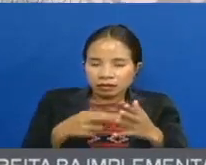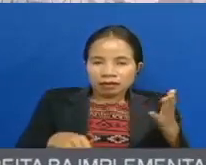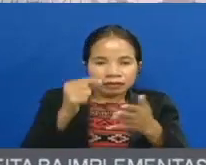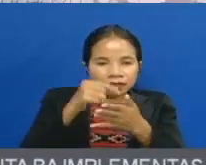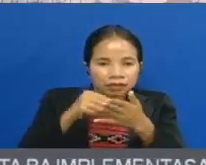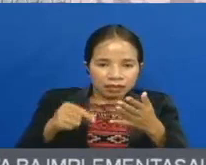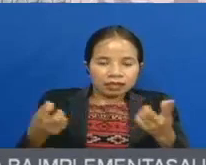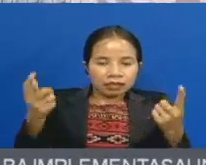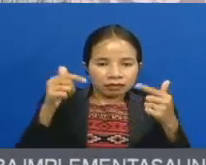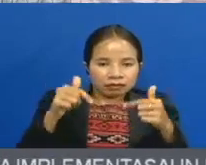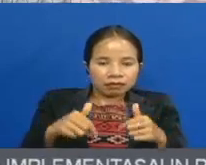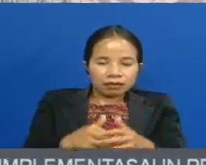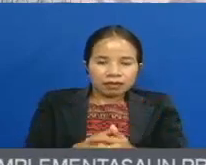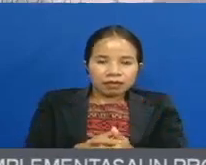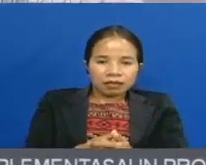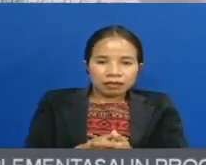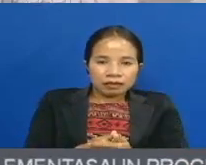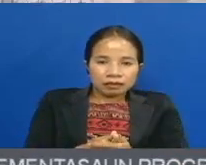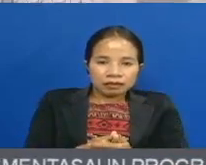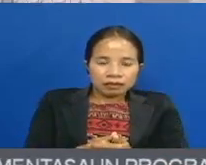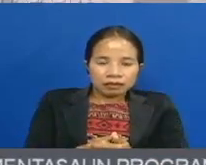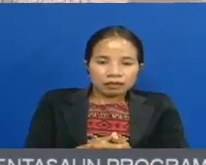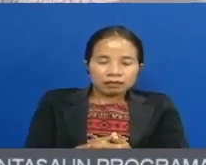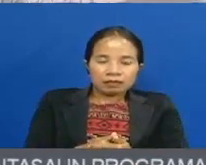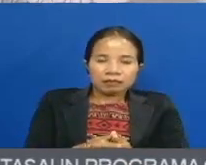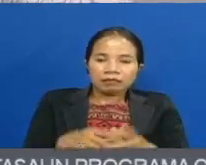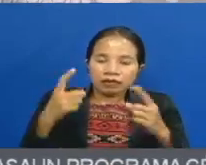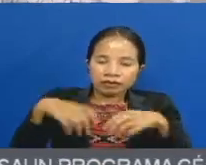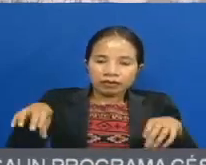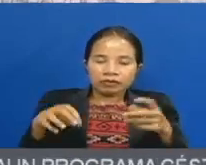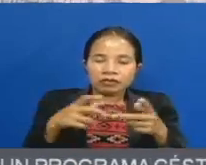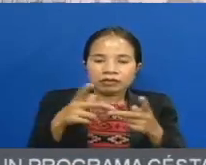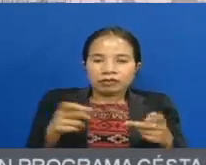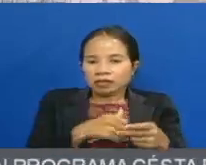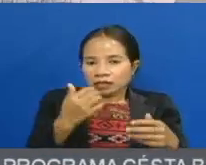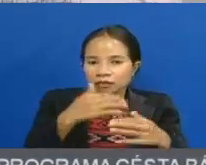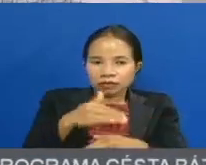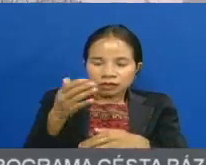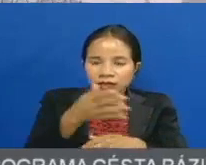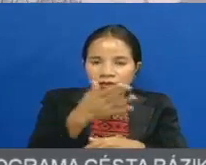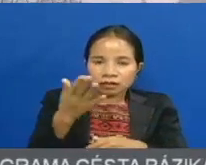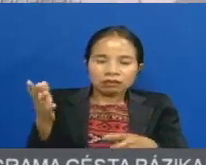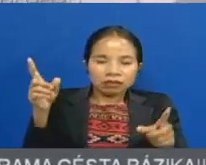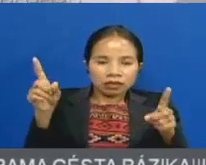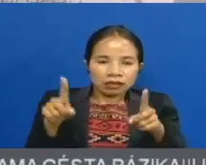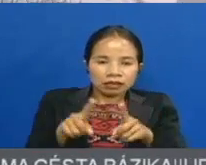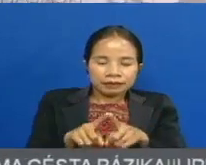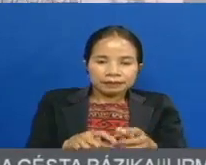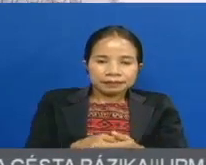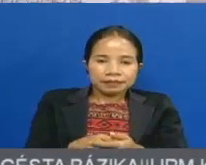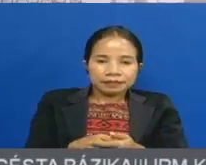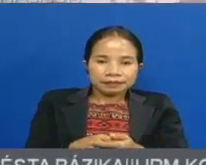o mai mă că e ta voțină o carică de fale instituția în cilu, ne în proces de ta voțină, anesa desertor, e desertor,